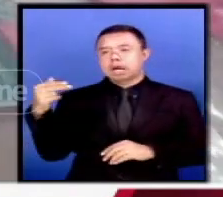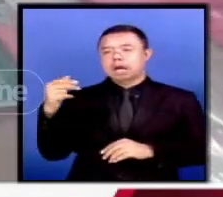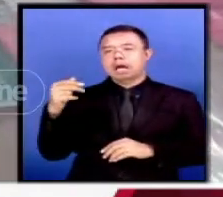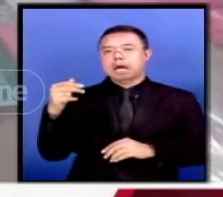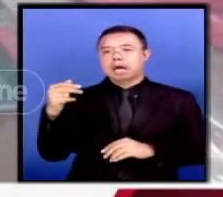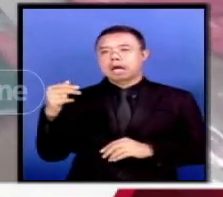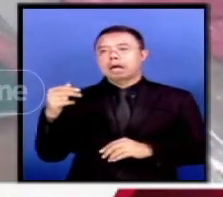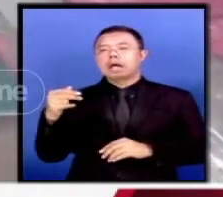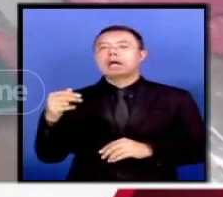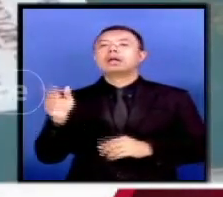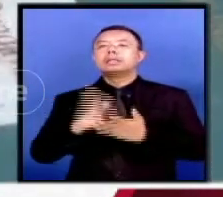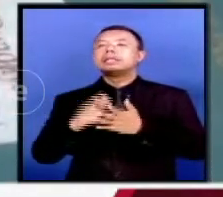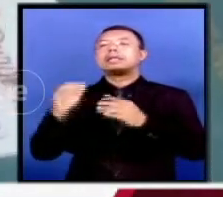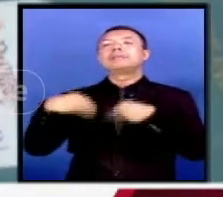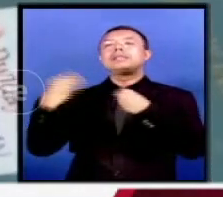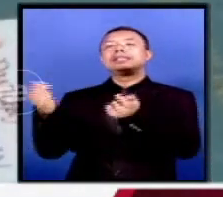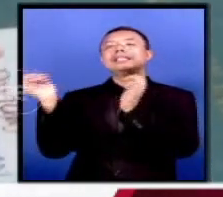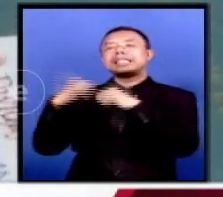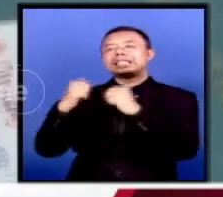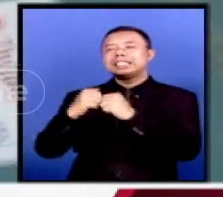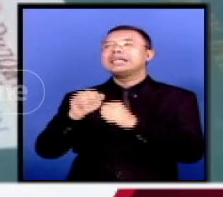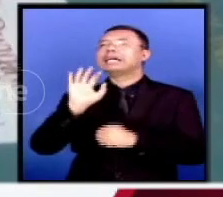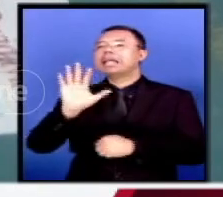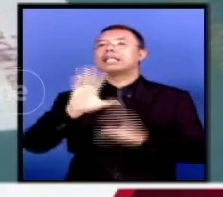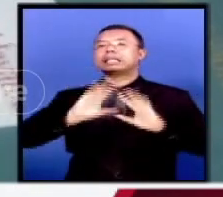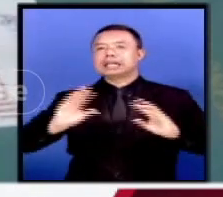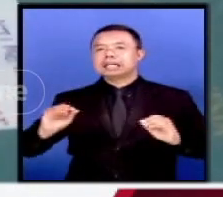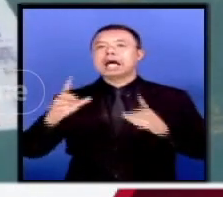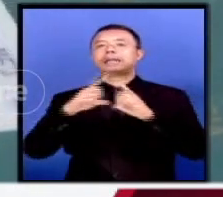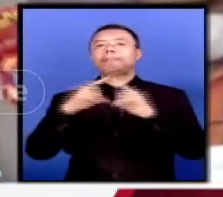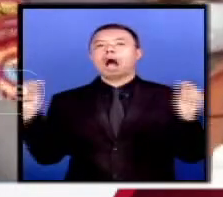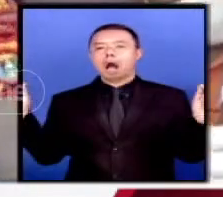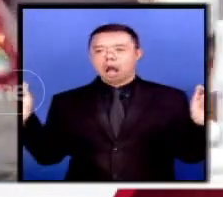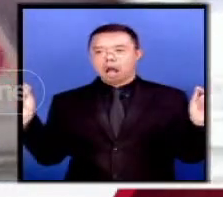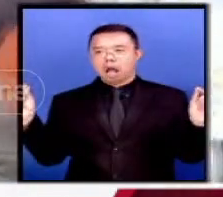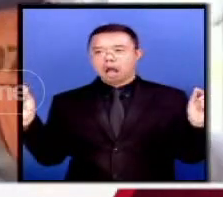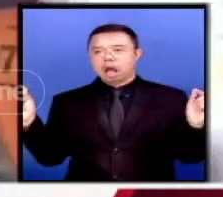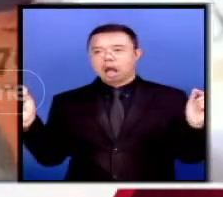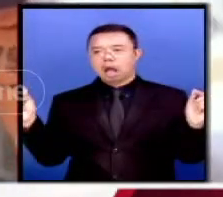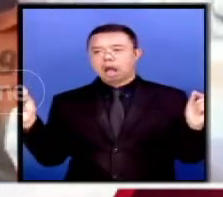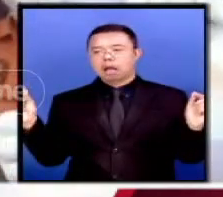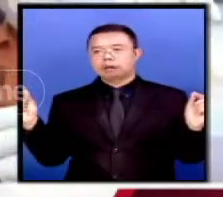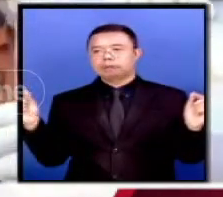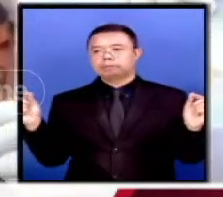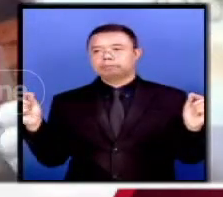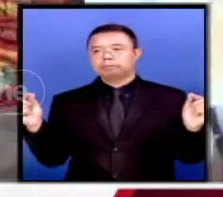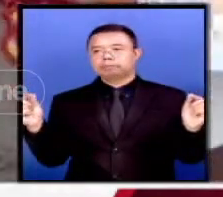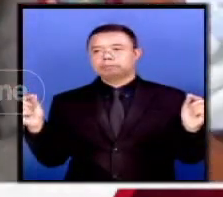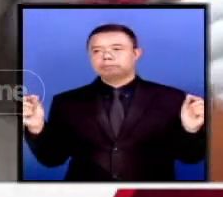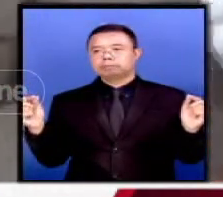PMI dengan dijanjikan penempatan kerja di negara Jepang. Ada kan ini pada